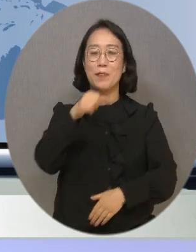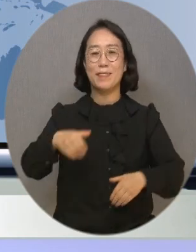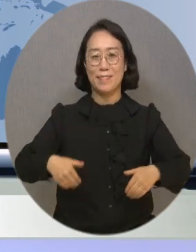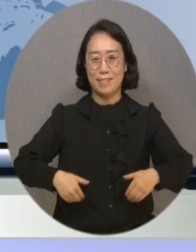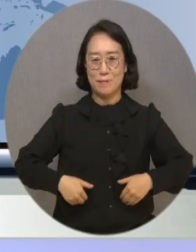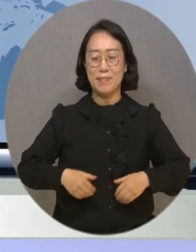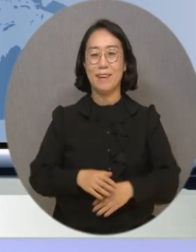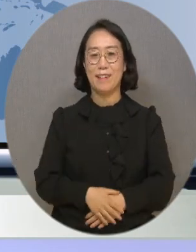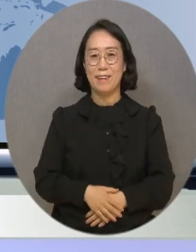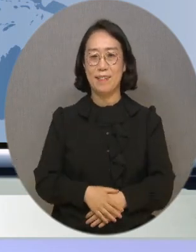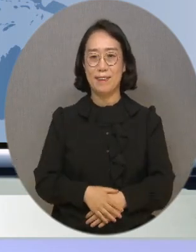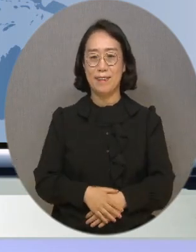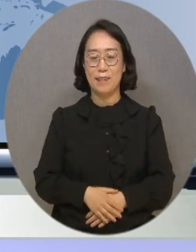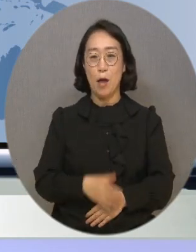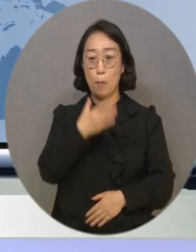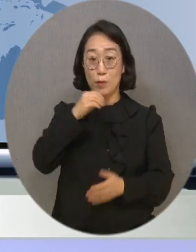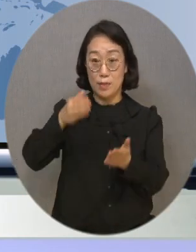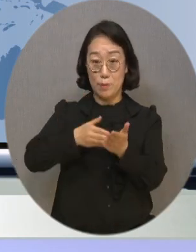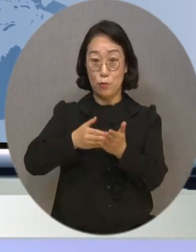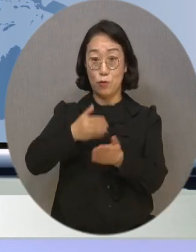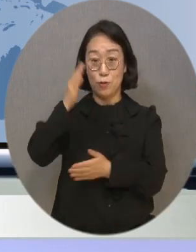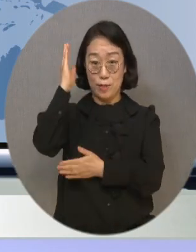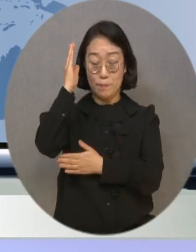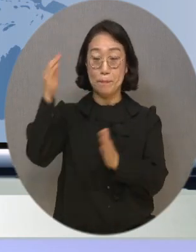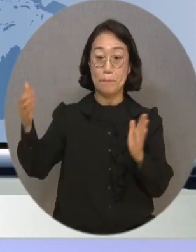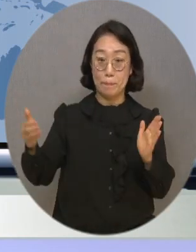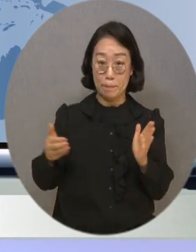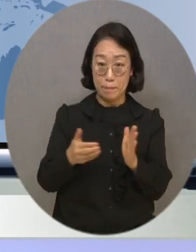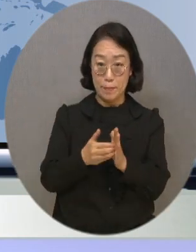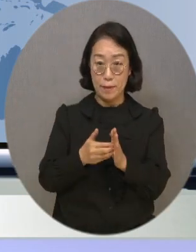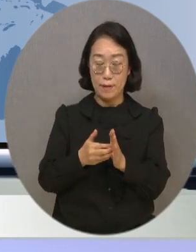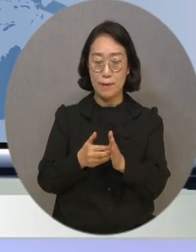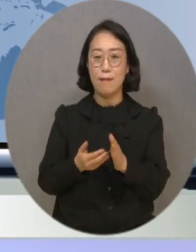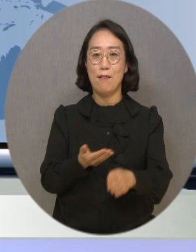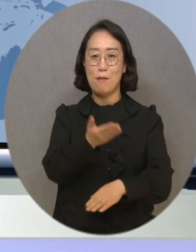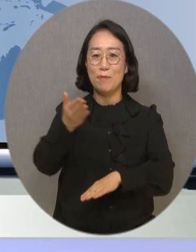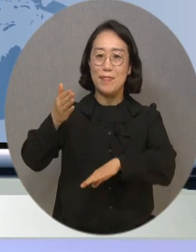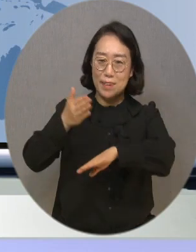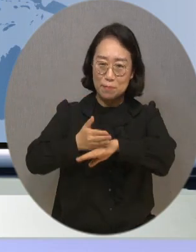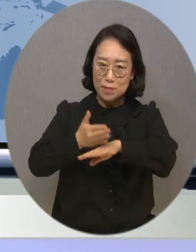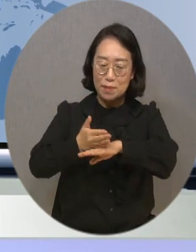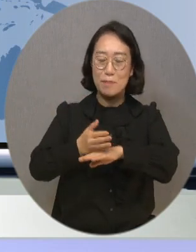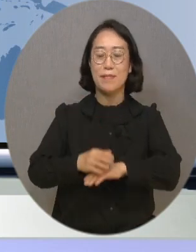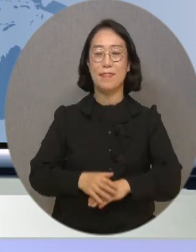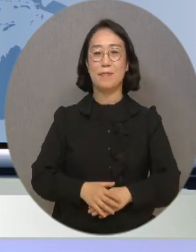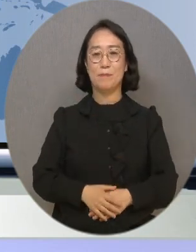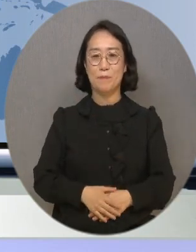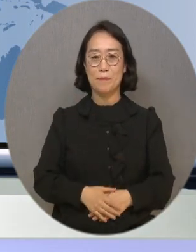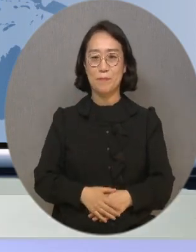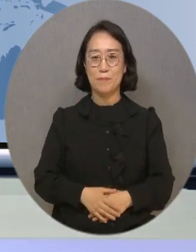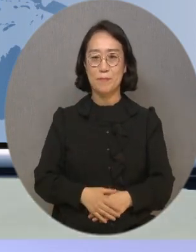어떨까요? 이상 WBC 복지TV 뉴스 24를 마칩니다. 시청해주신 여러분 고맙습니다.